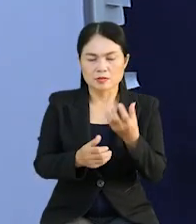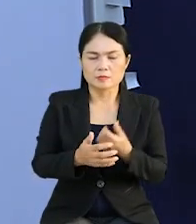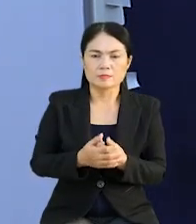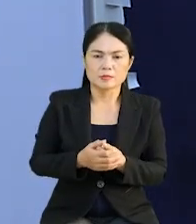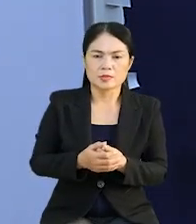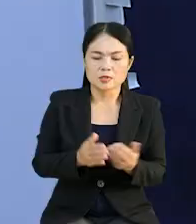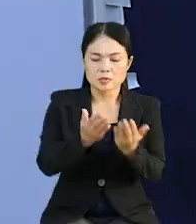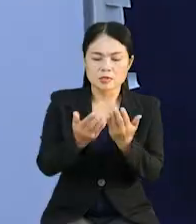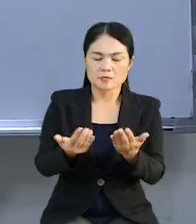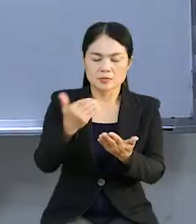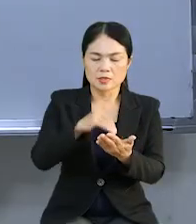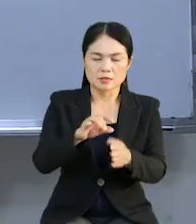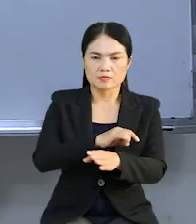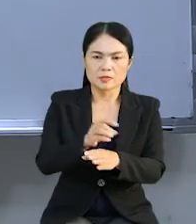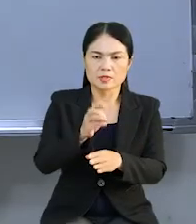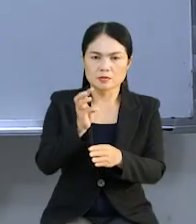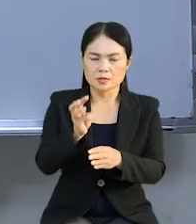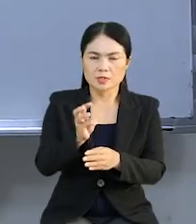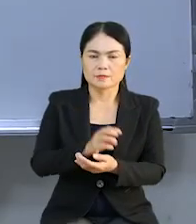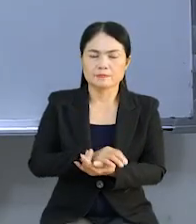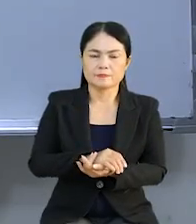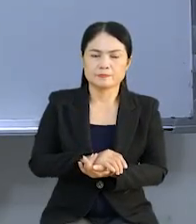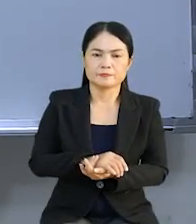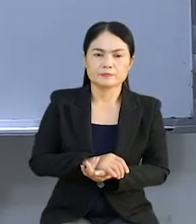ងទៀតបានលោកគ្រូទុកពេលកូនបន្តិច